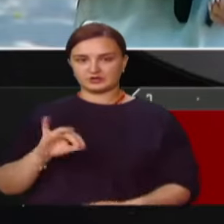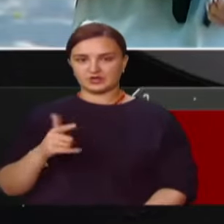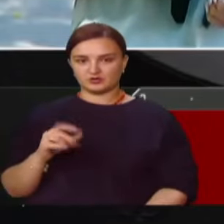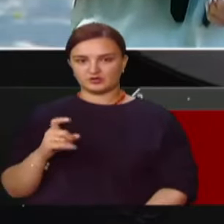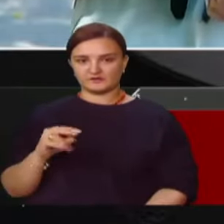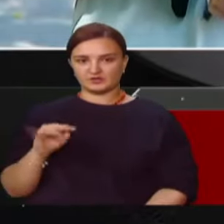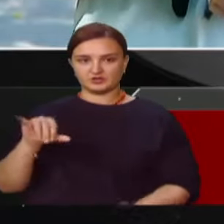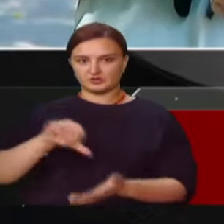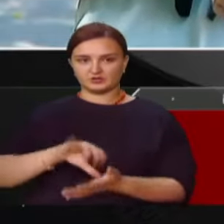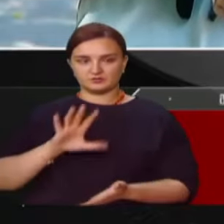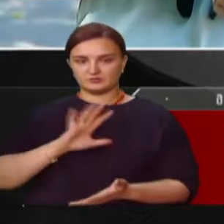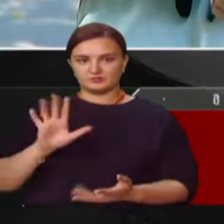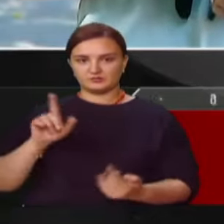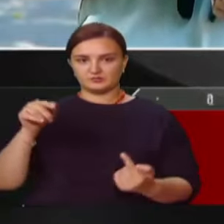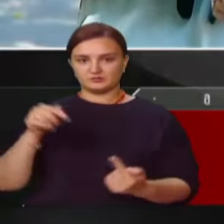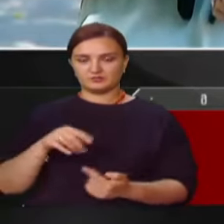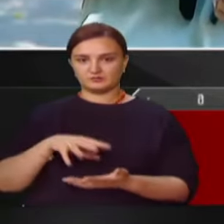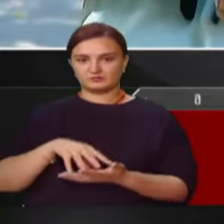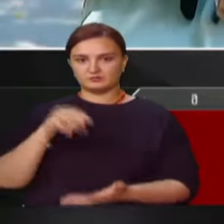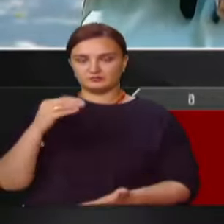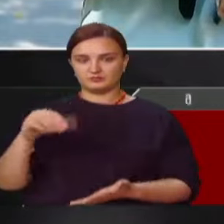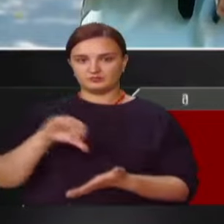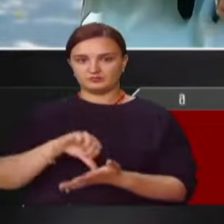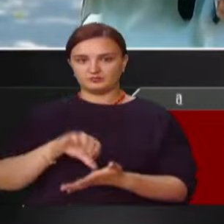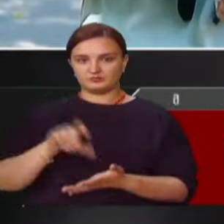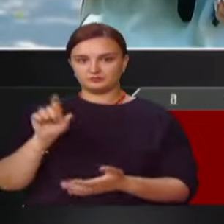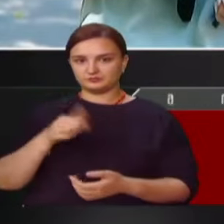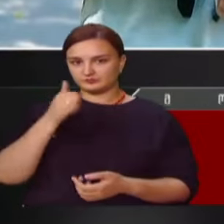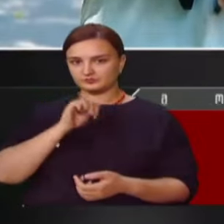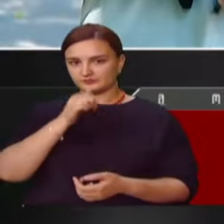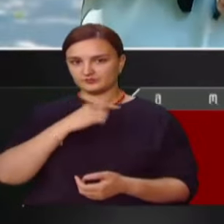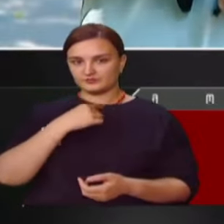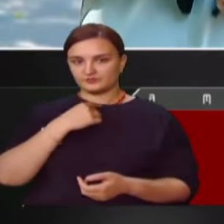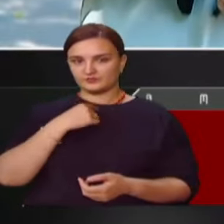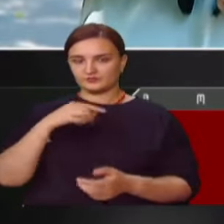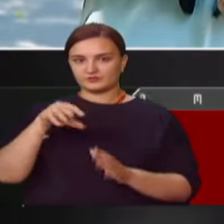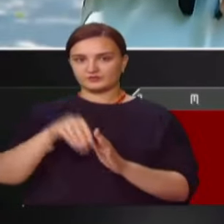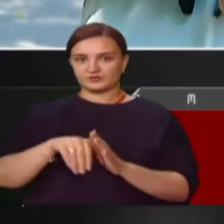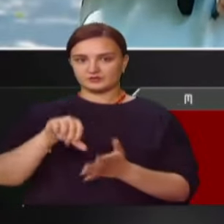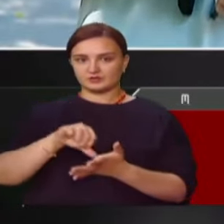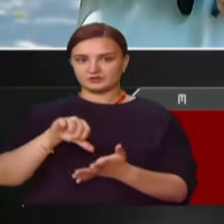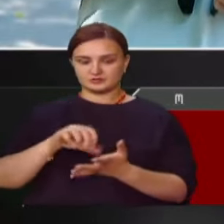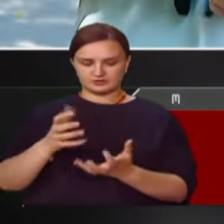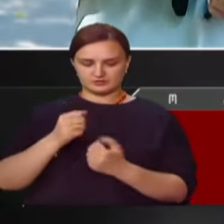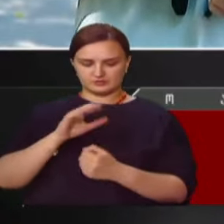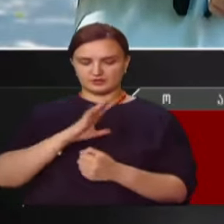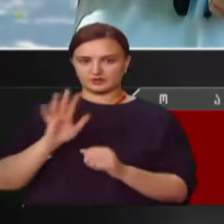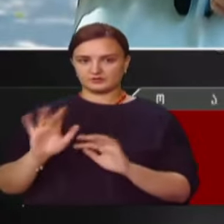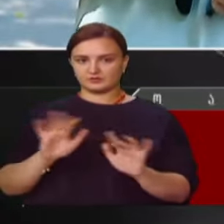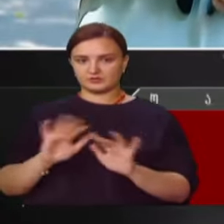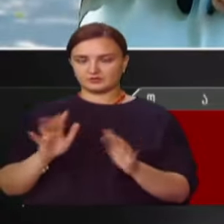ხვიჩი არესწრებოდა. შესაბამისად გირჩის წარმომადგენელს ფარულ კენჭისყრაში მონაწილეობა არ მიუღია.